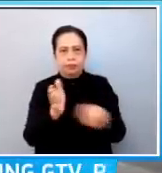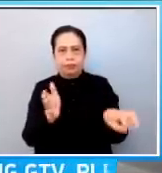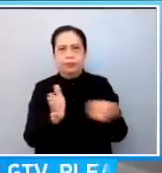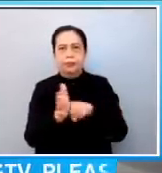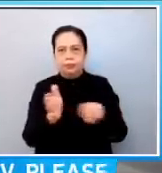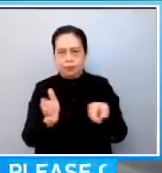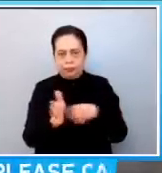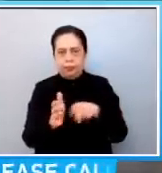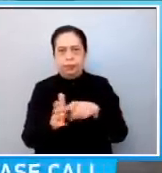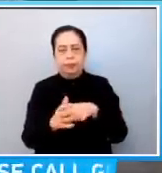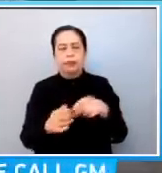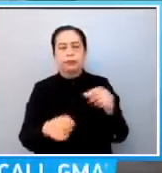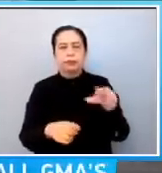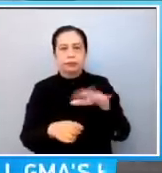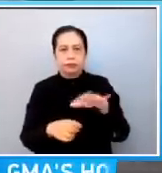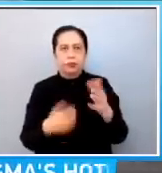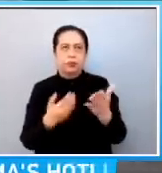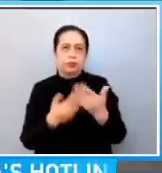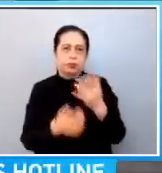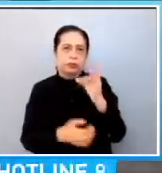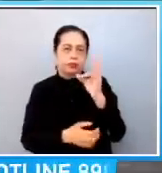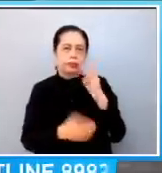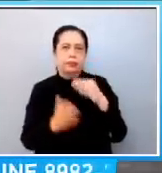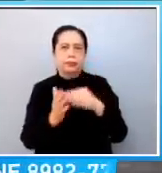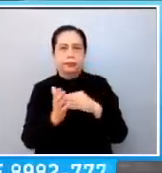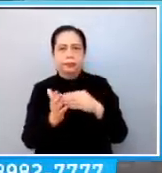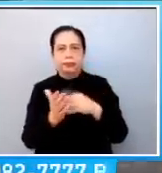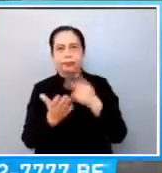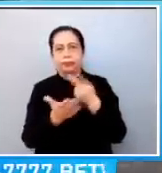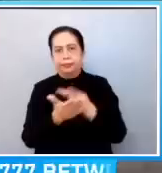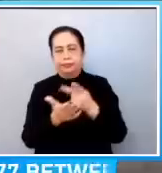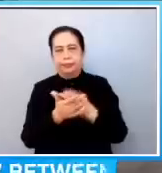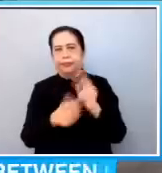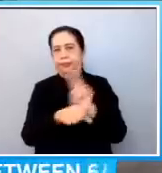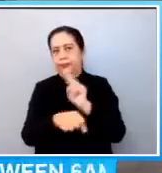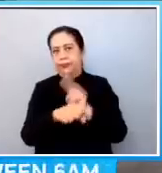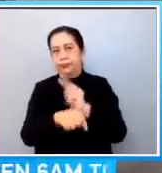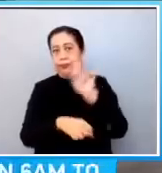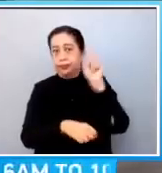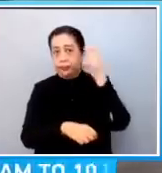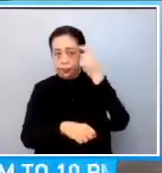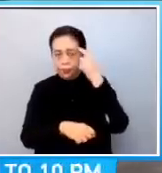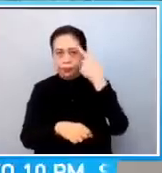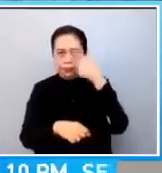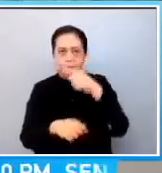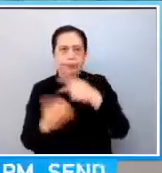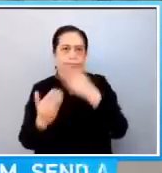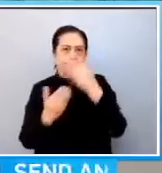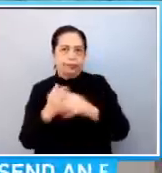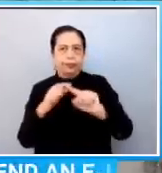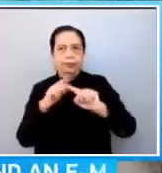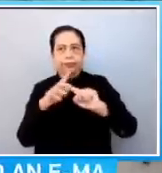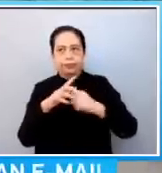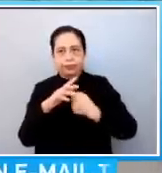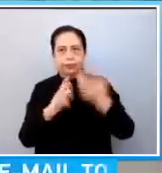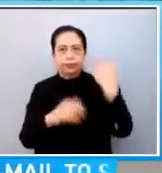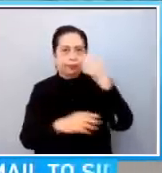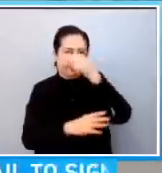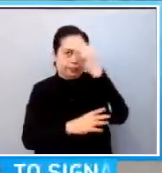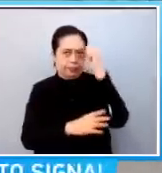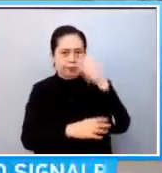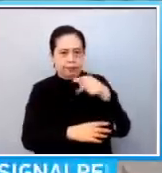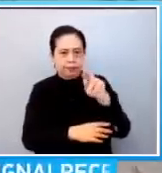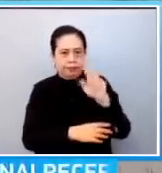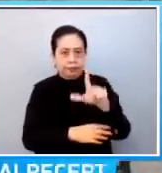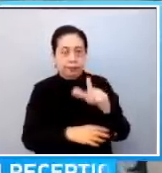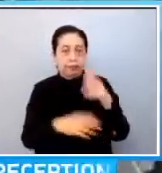mga pasahero. Halos 7 billion pesos ang ginastos ng pamahalaan para rito simula nitong Abril. Ang matitira na lamang